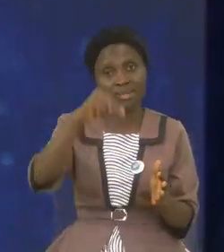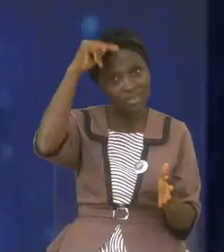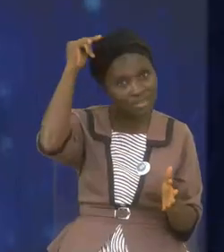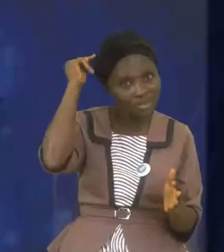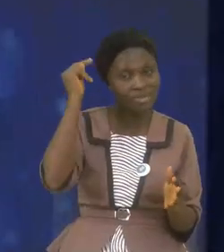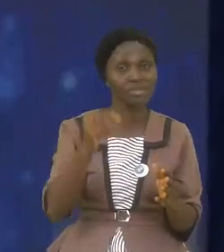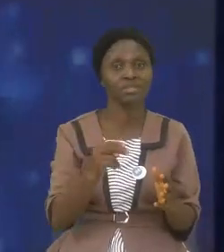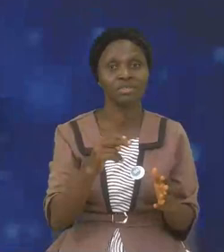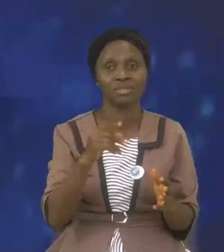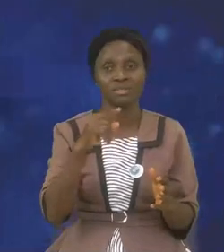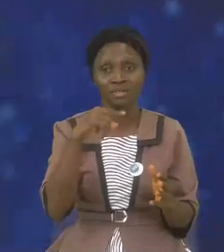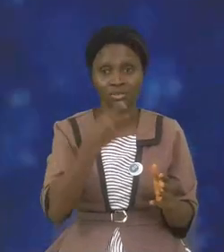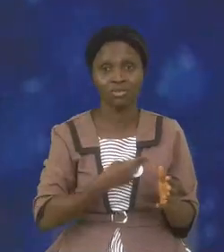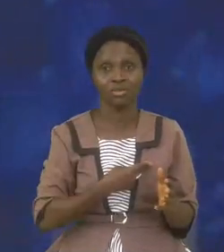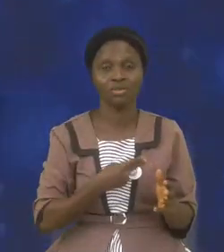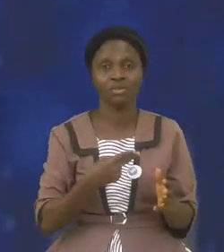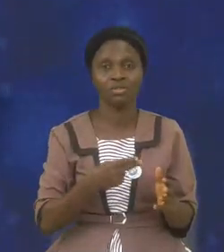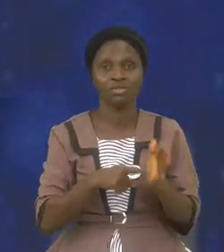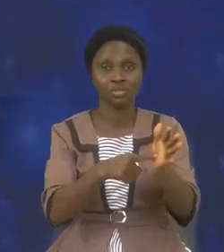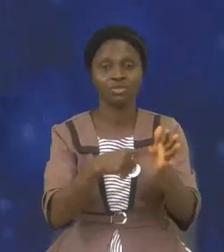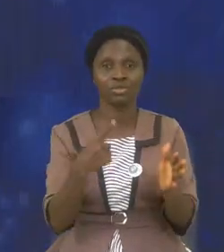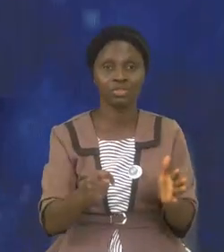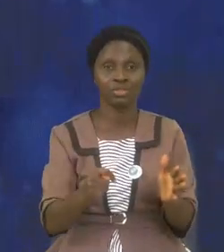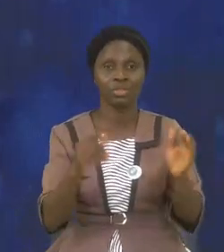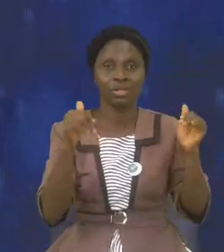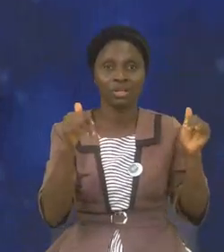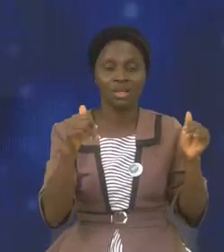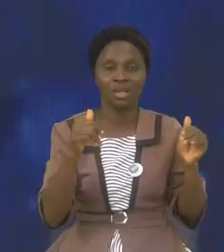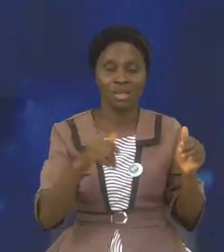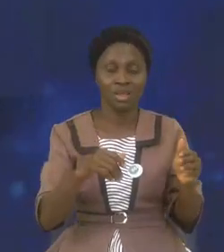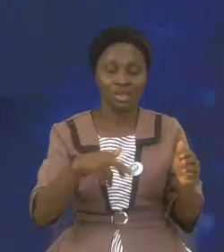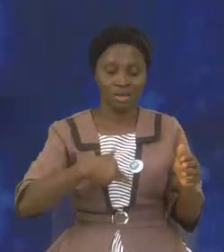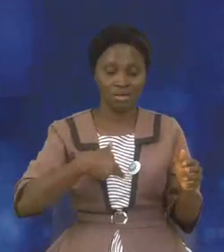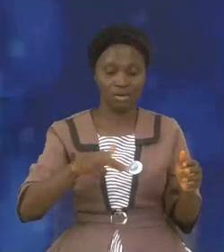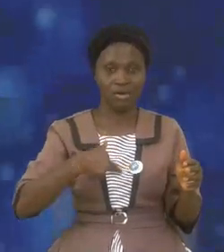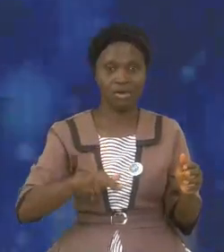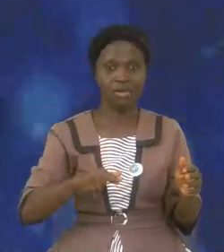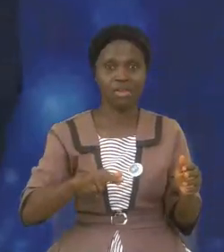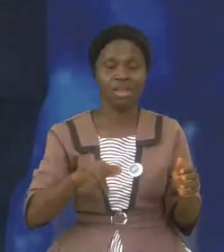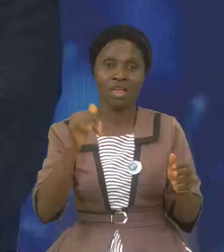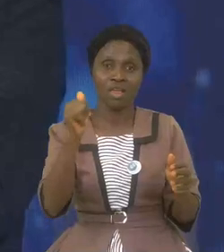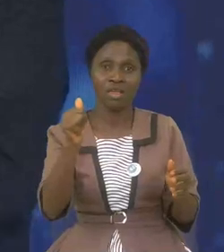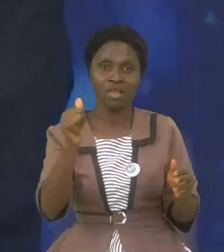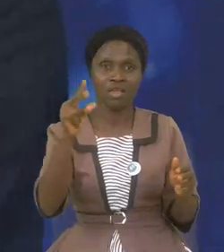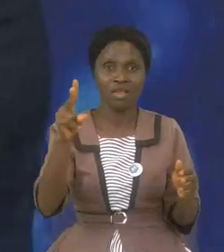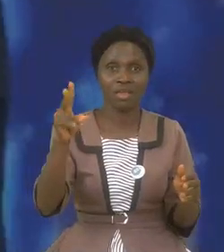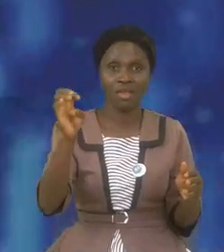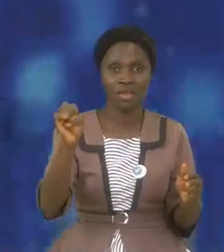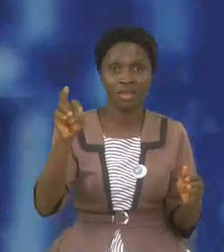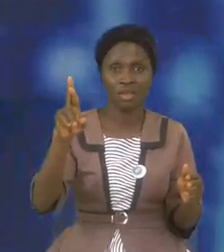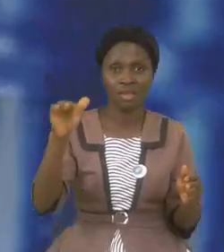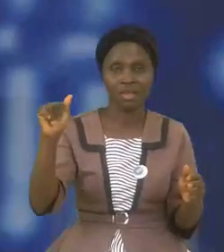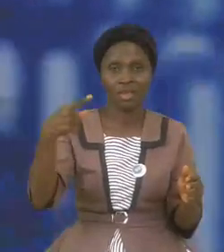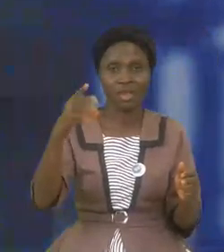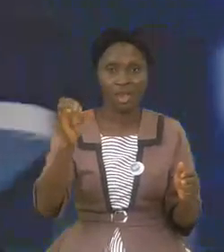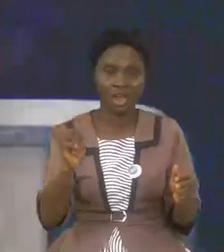Mais Nebuchadnezzar nous a montré un homme religieux. Nebuchadnezzar nous montre un homme qui va à